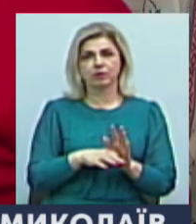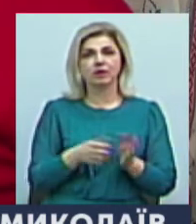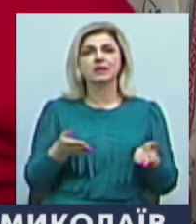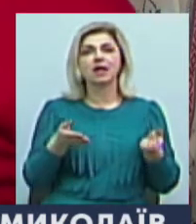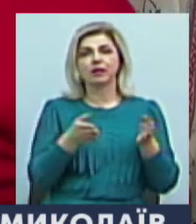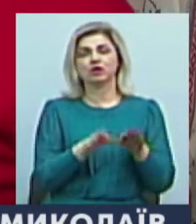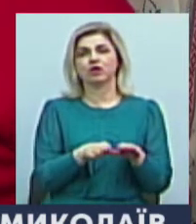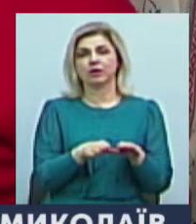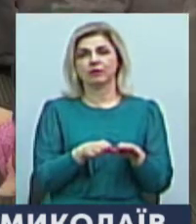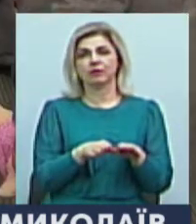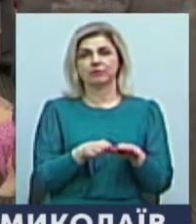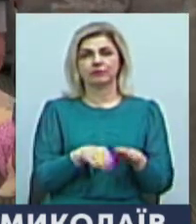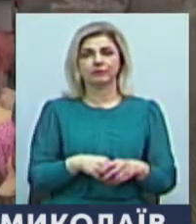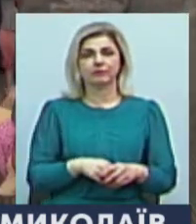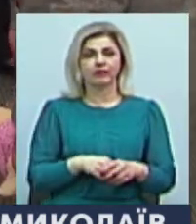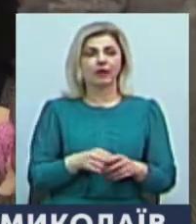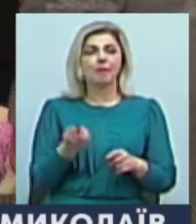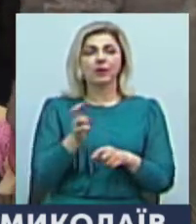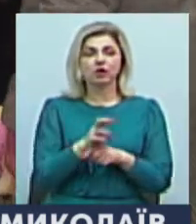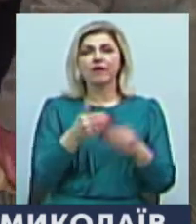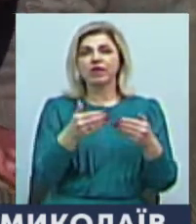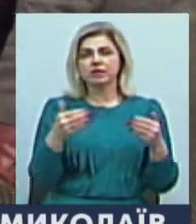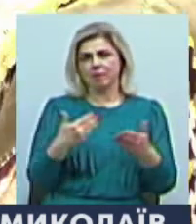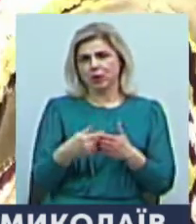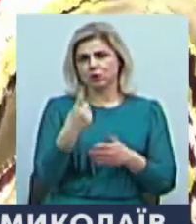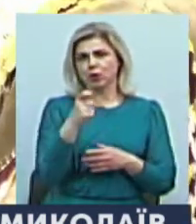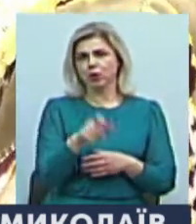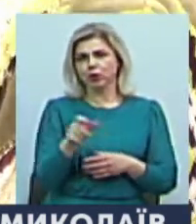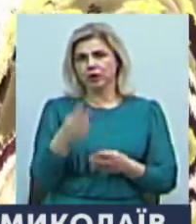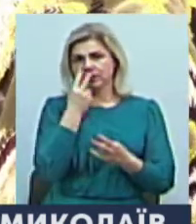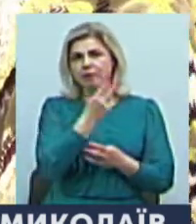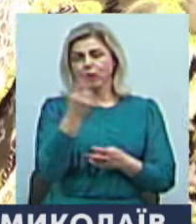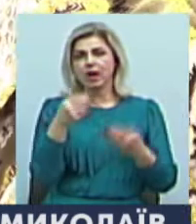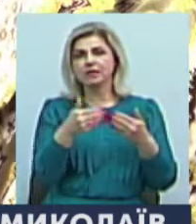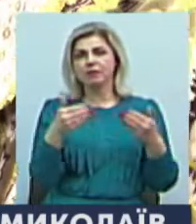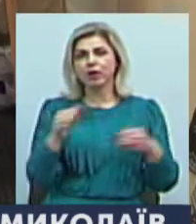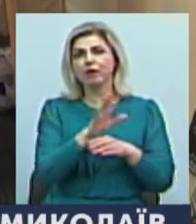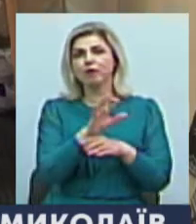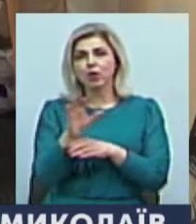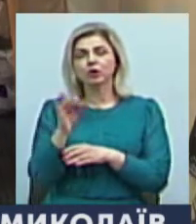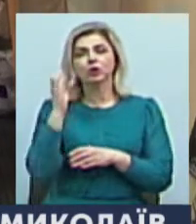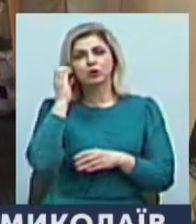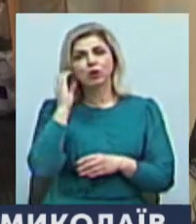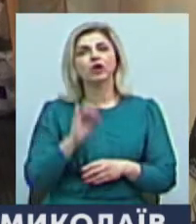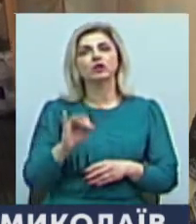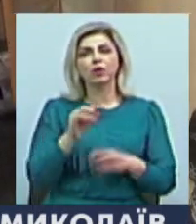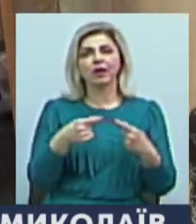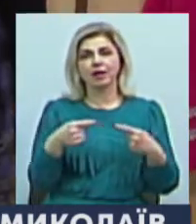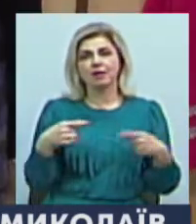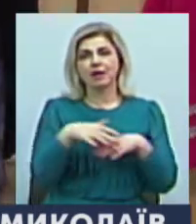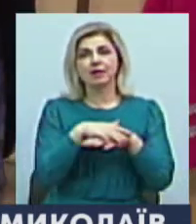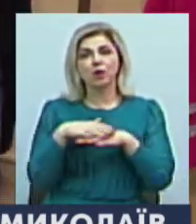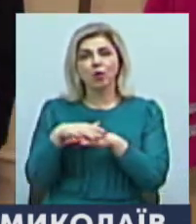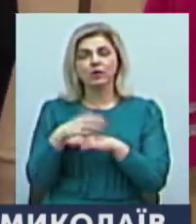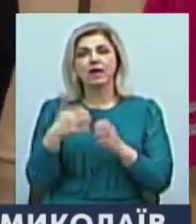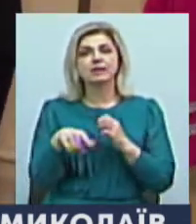залишили Могач. Прийшли на виставку понад 100 людей. Роздивлялись експонати, фотографували, слухали історії різних народів.